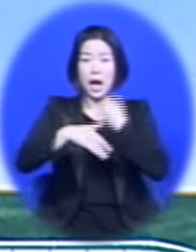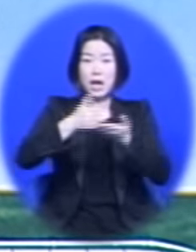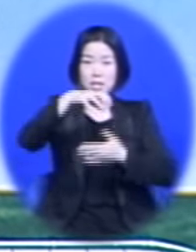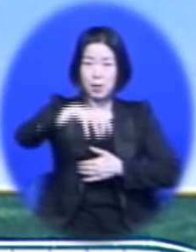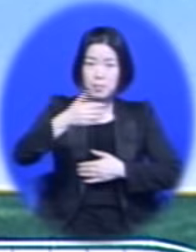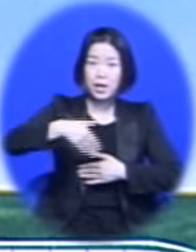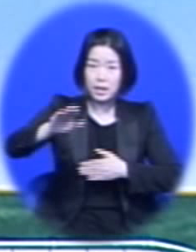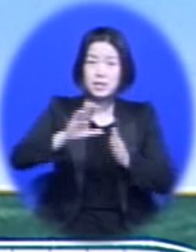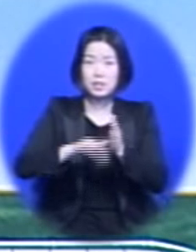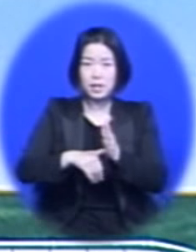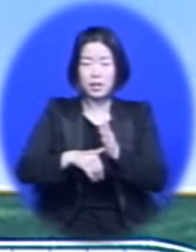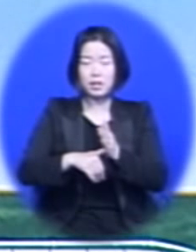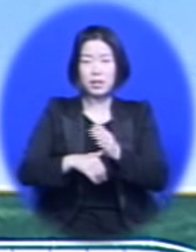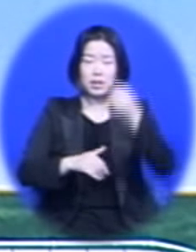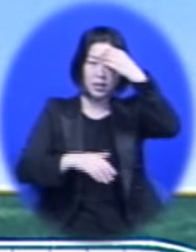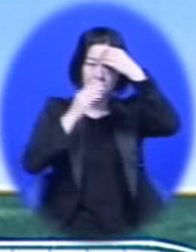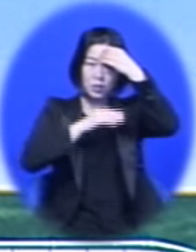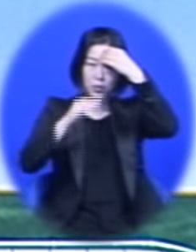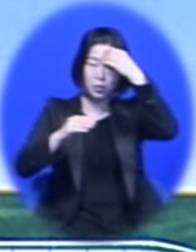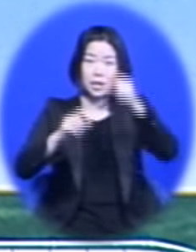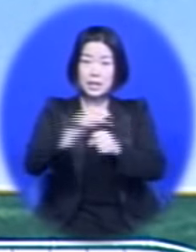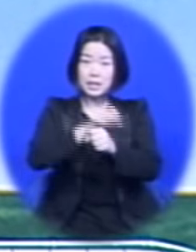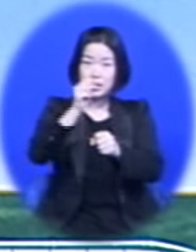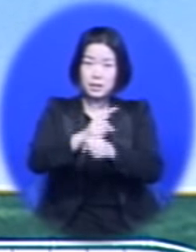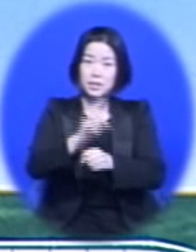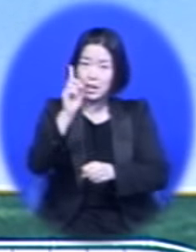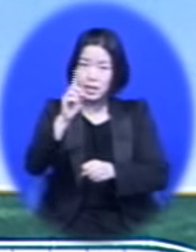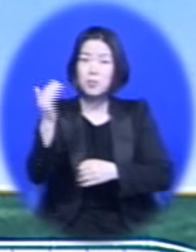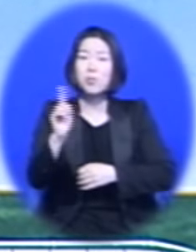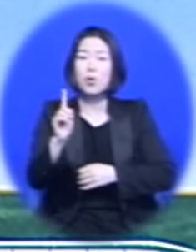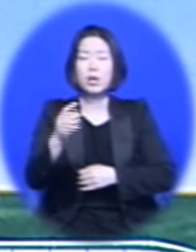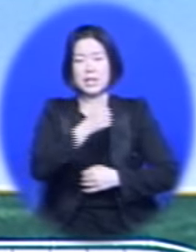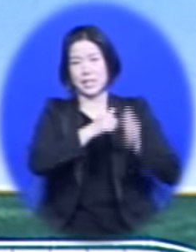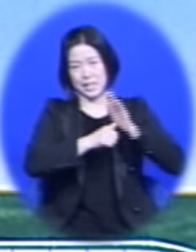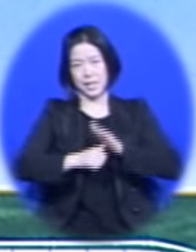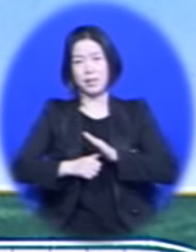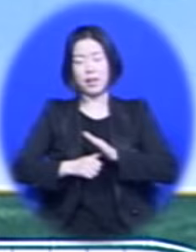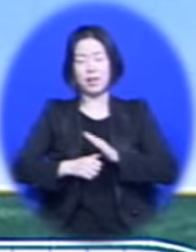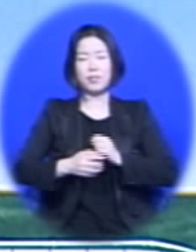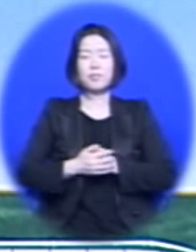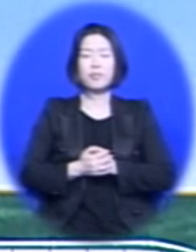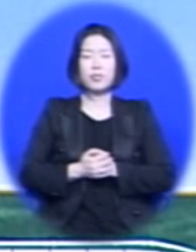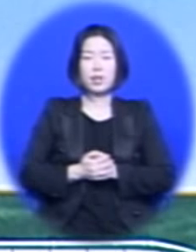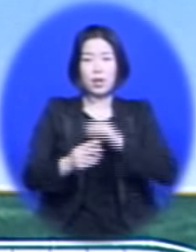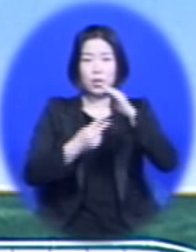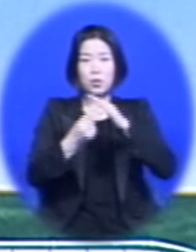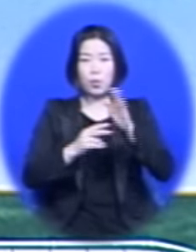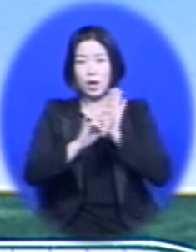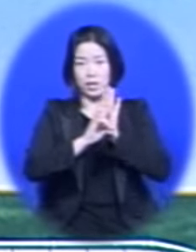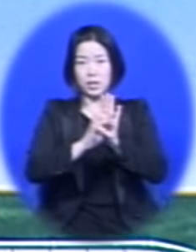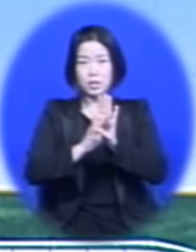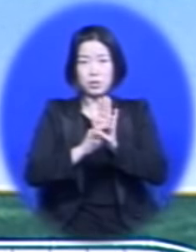때 성도의 특징 중에 하나가 인내입니다. 요한계시록에 보면